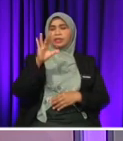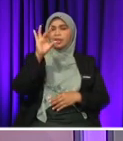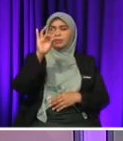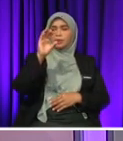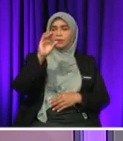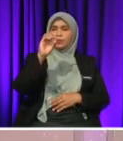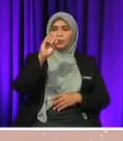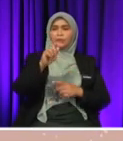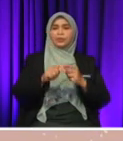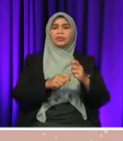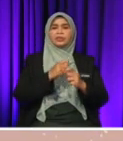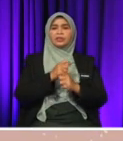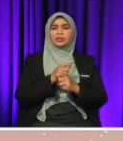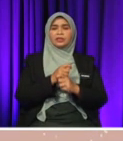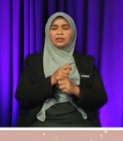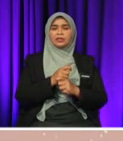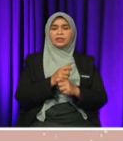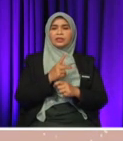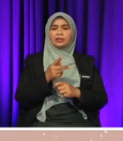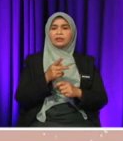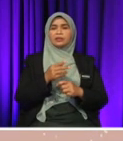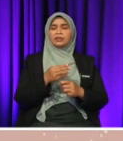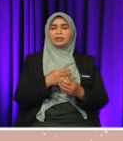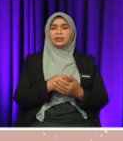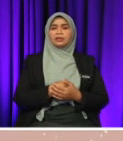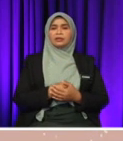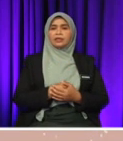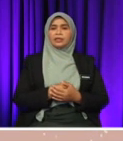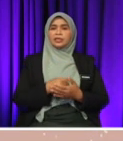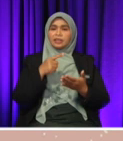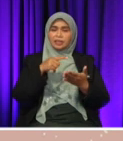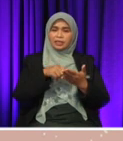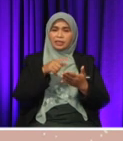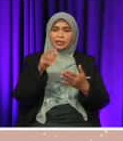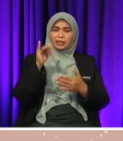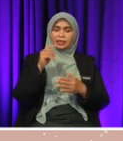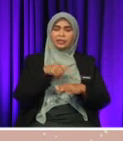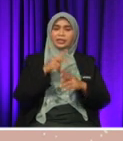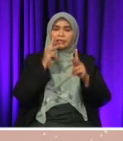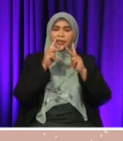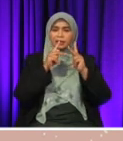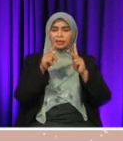80 kamu diterpuh Ahmad Pule Inilah yang dikatakan